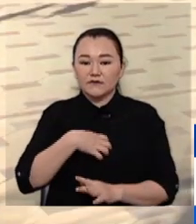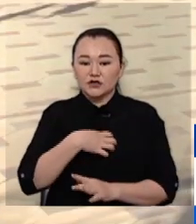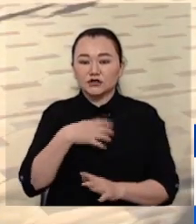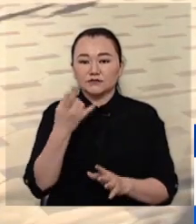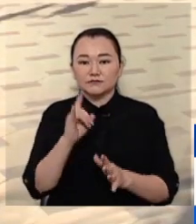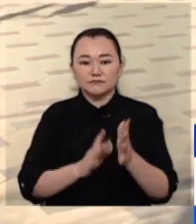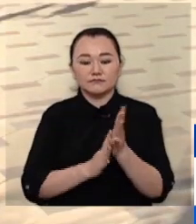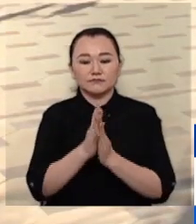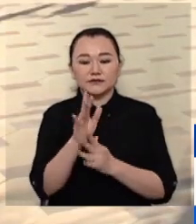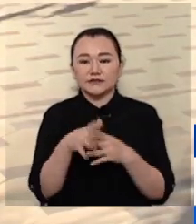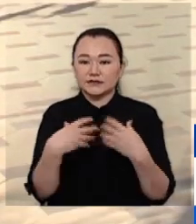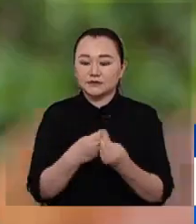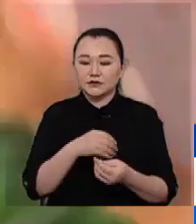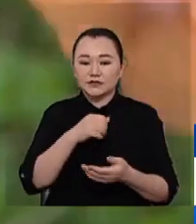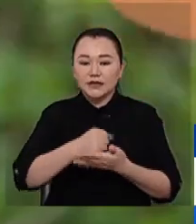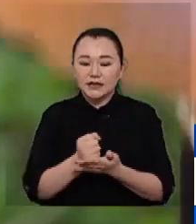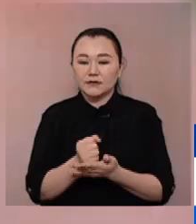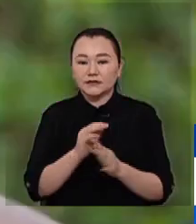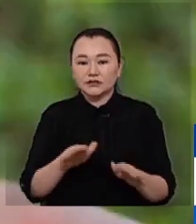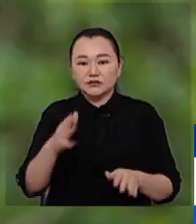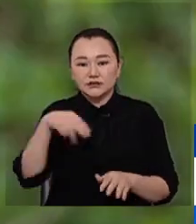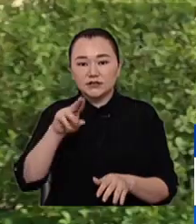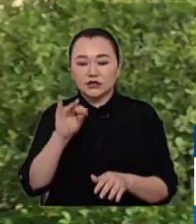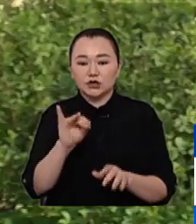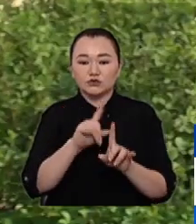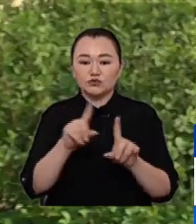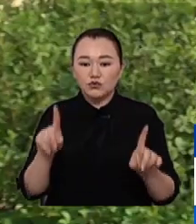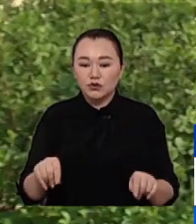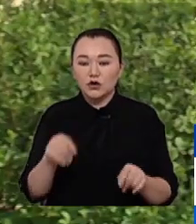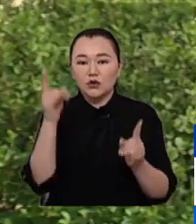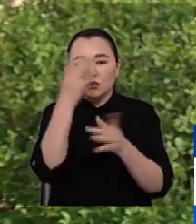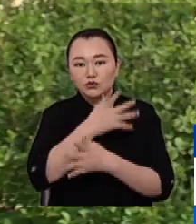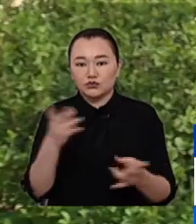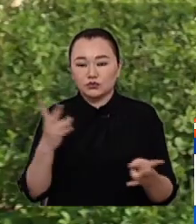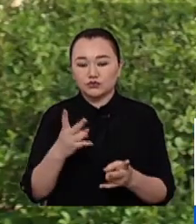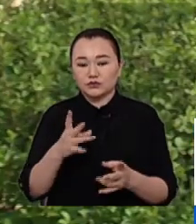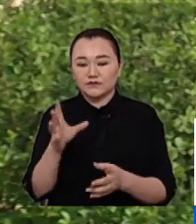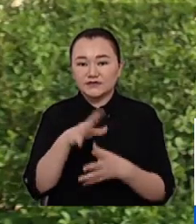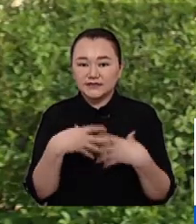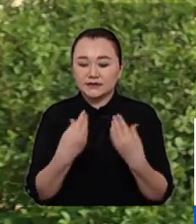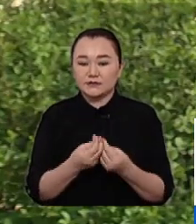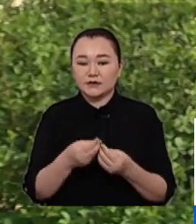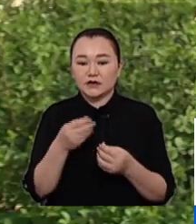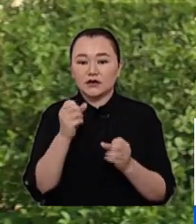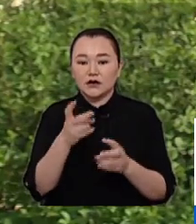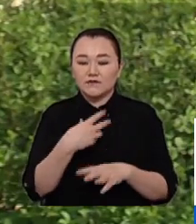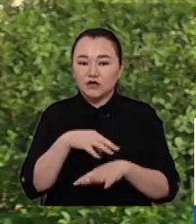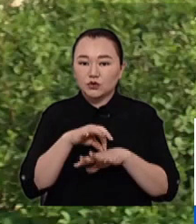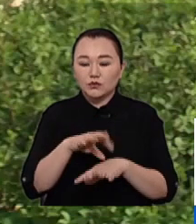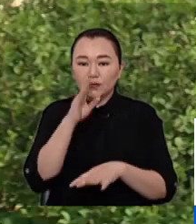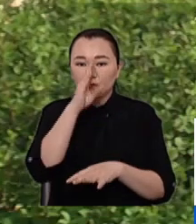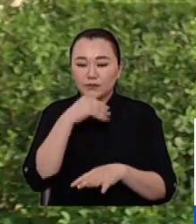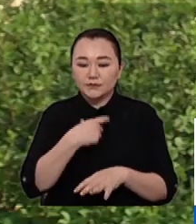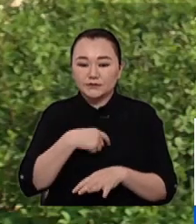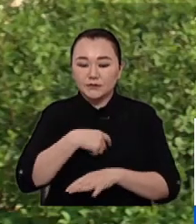младенчества в семье, а закреплять эти знания в детском саду и школе. Культуру нужно прививать в семье. Как ведут себя родители, так будут